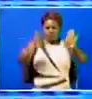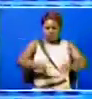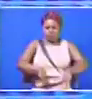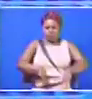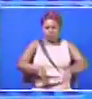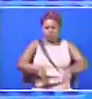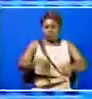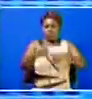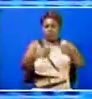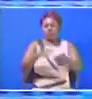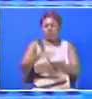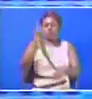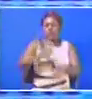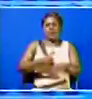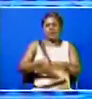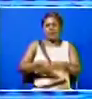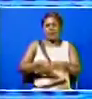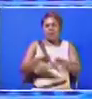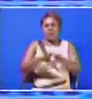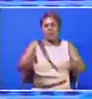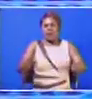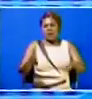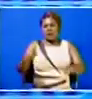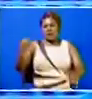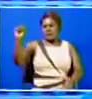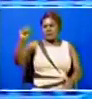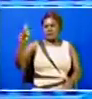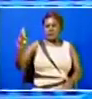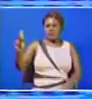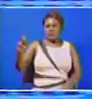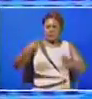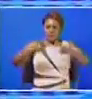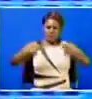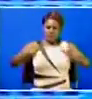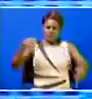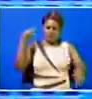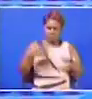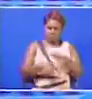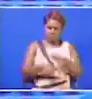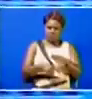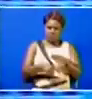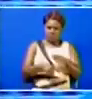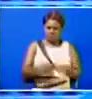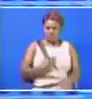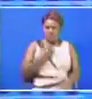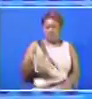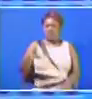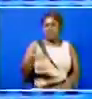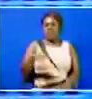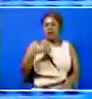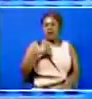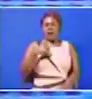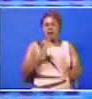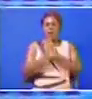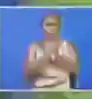ambavyo vimekithiri katika eneo hilo, huku idara ya masuala ya ardhi GSK ikiendeleza utafiti wake. Elvis Kusgei alizuru eneo hilo na kuandaa